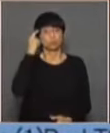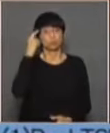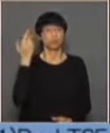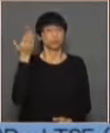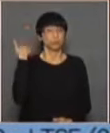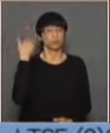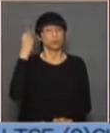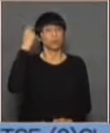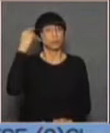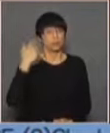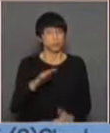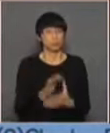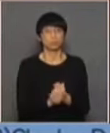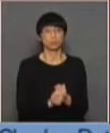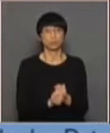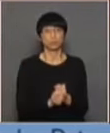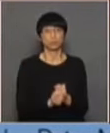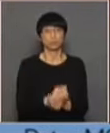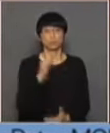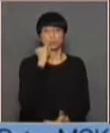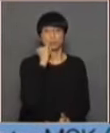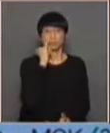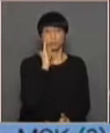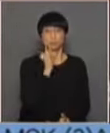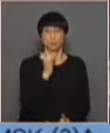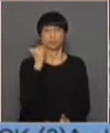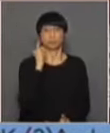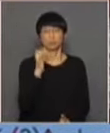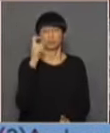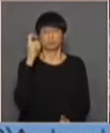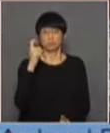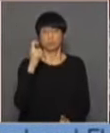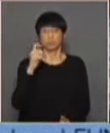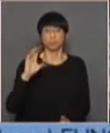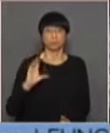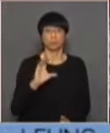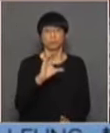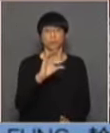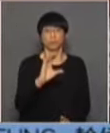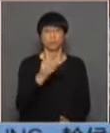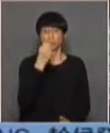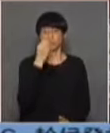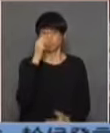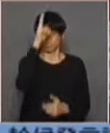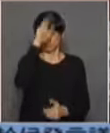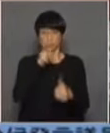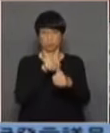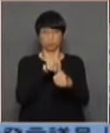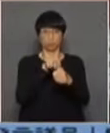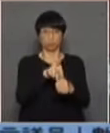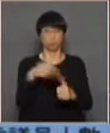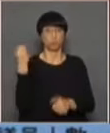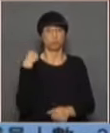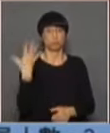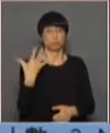情。对于耗资669亿港元的基建工程，政府不但只是监管不力，出